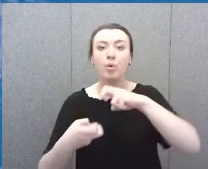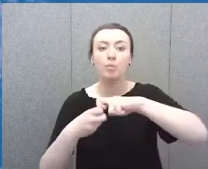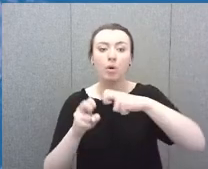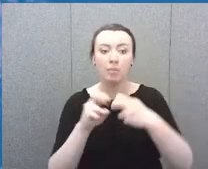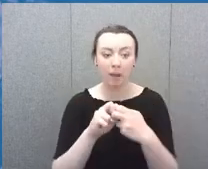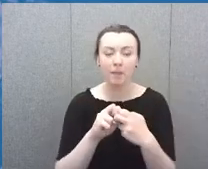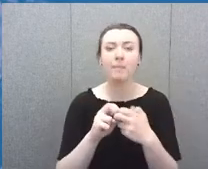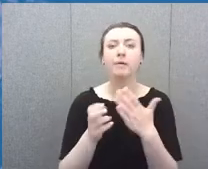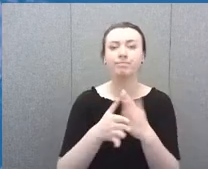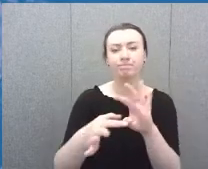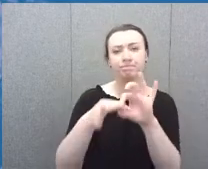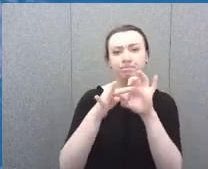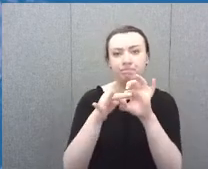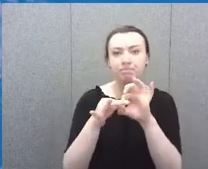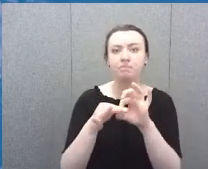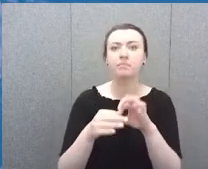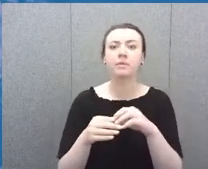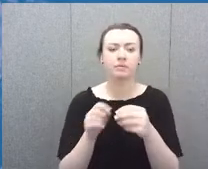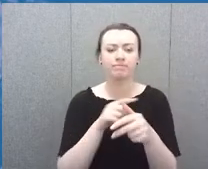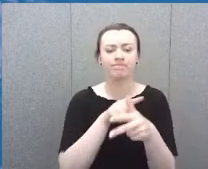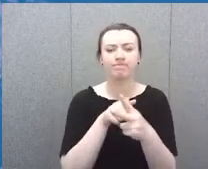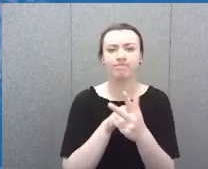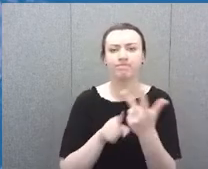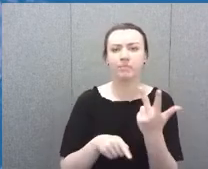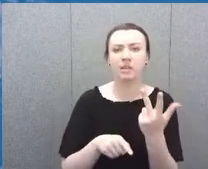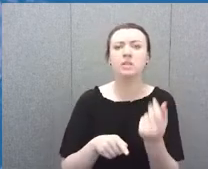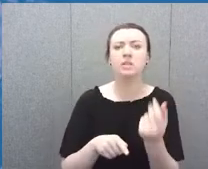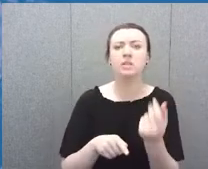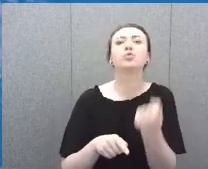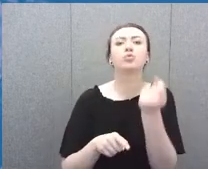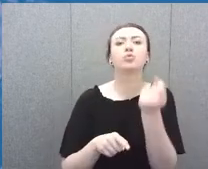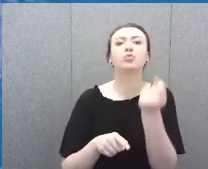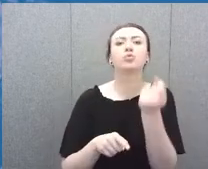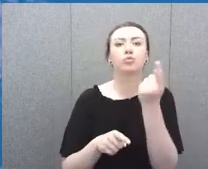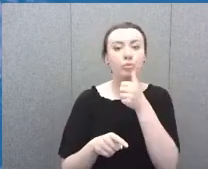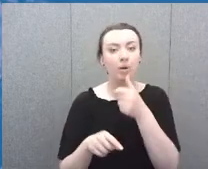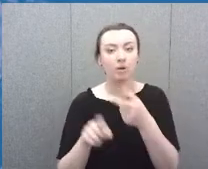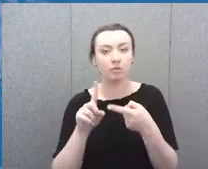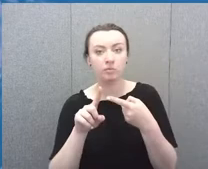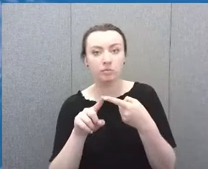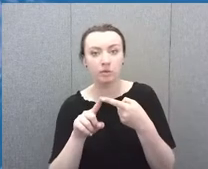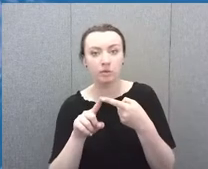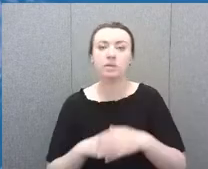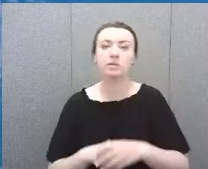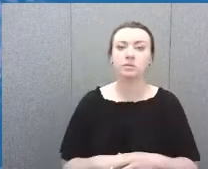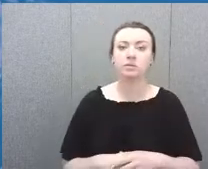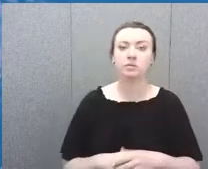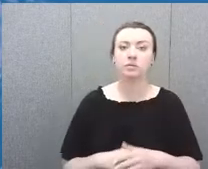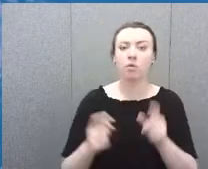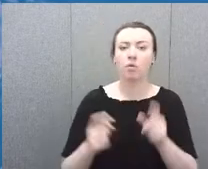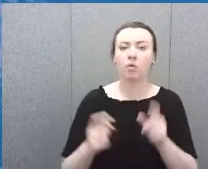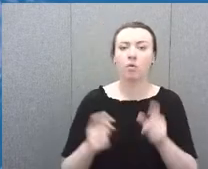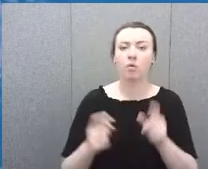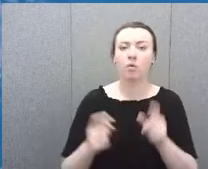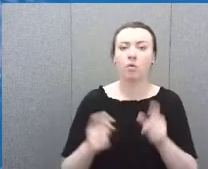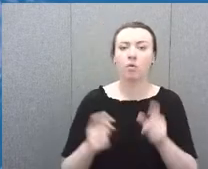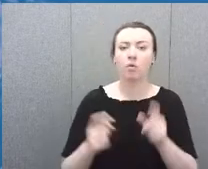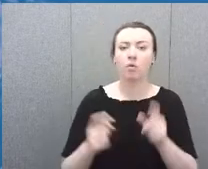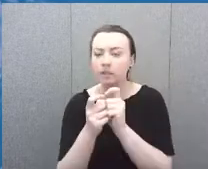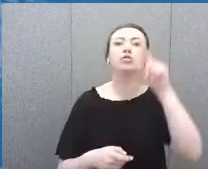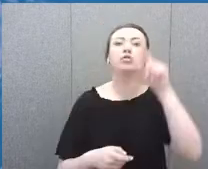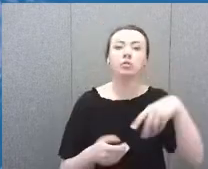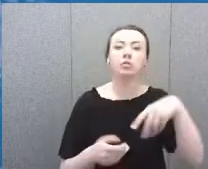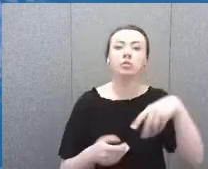следует. Во-первых, это протегированные или замороженные конфликты. Мы знаем, что 5 из 6